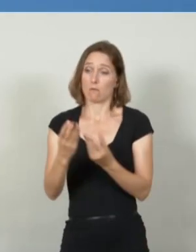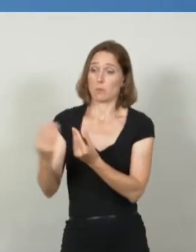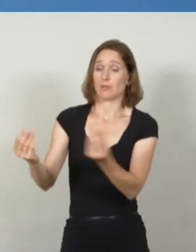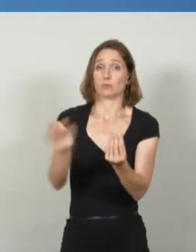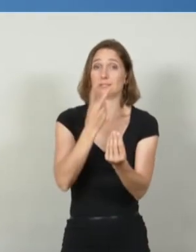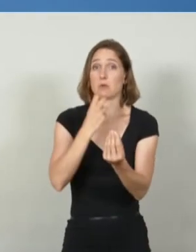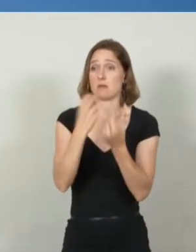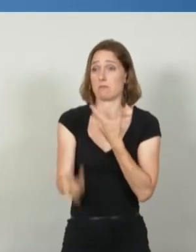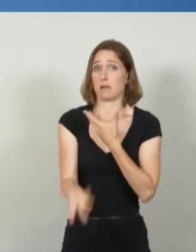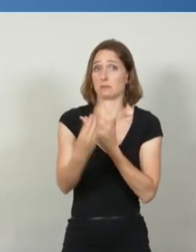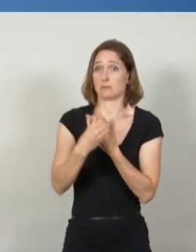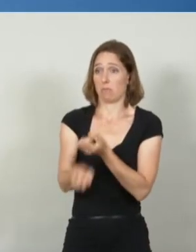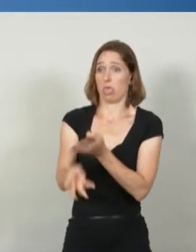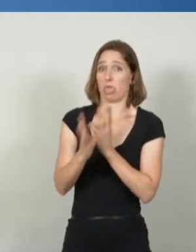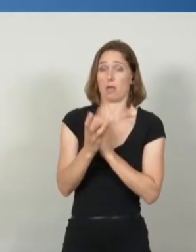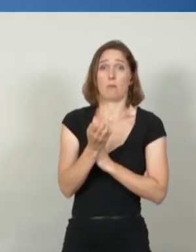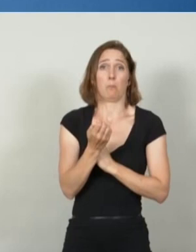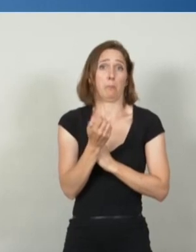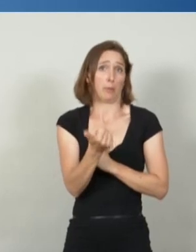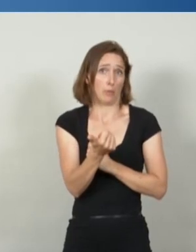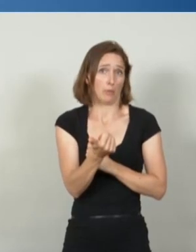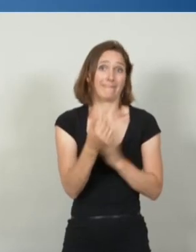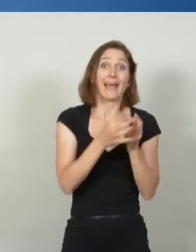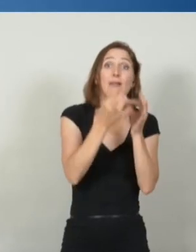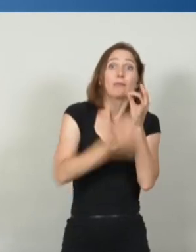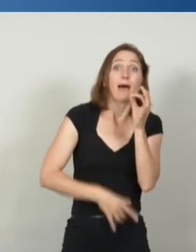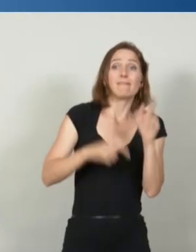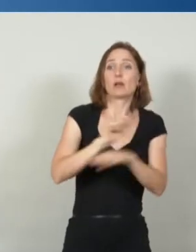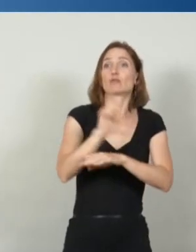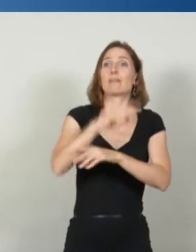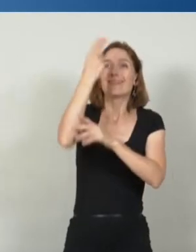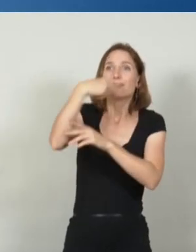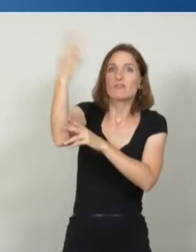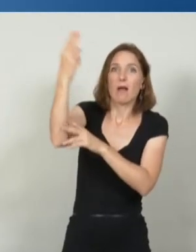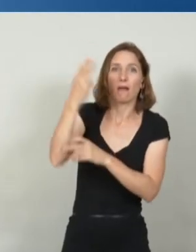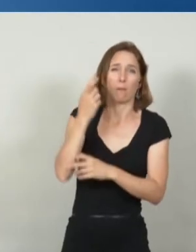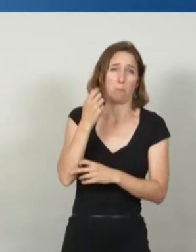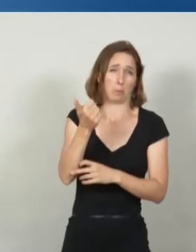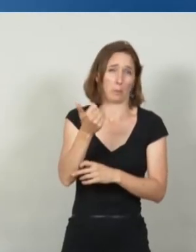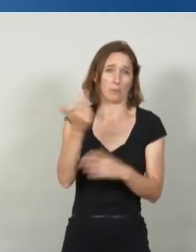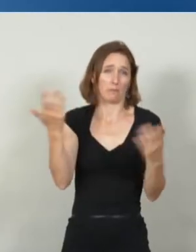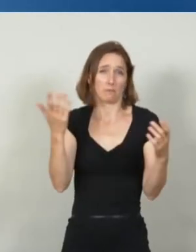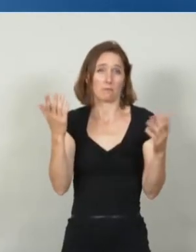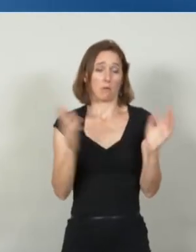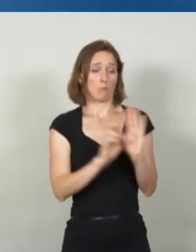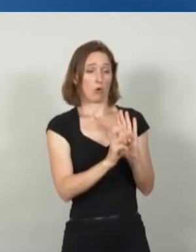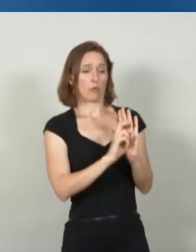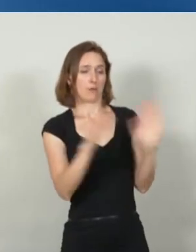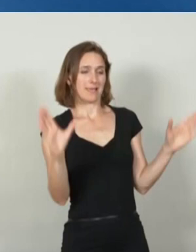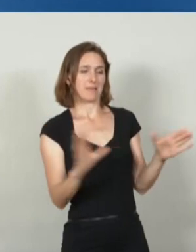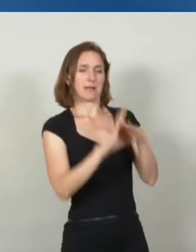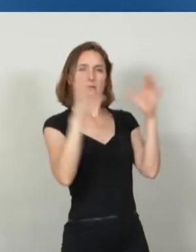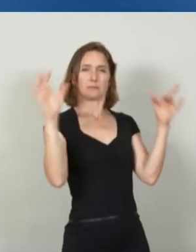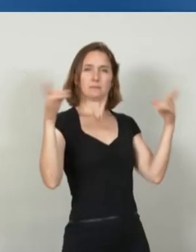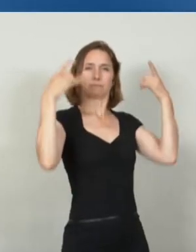participé que ça a eu très peu de retombées presse nationale et encore plus européenne et que l'image de Grenoble vous avez la chimère de croire que ça a changé